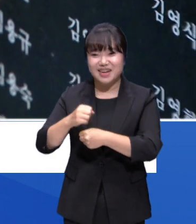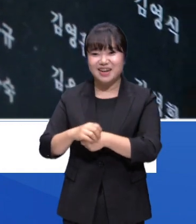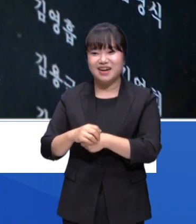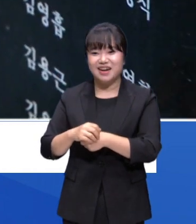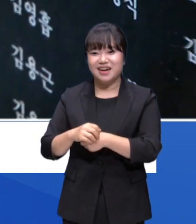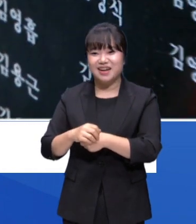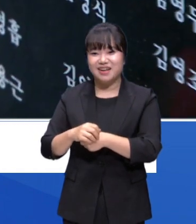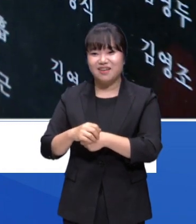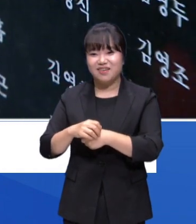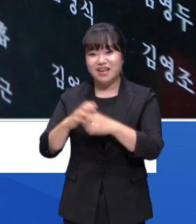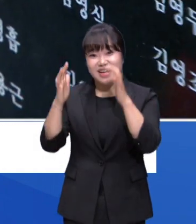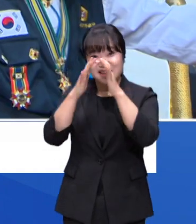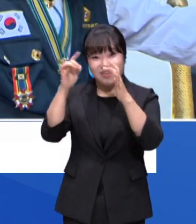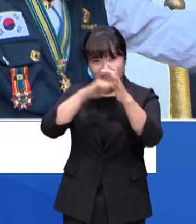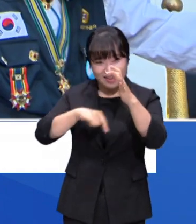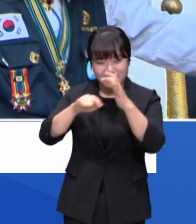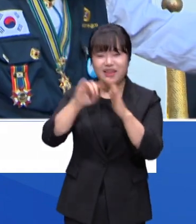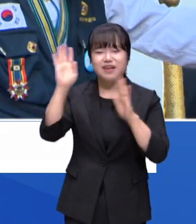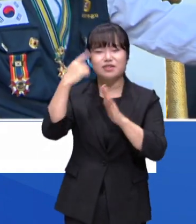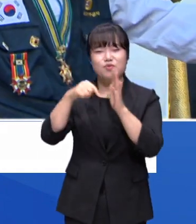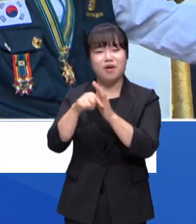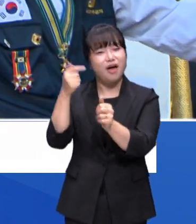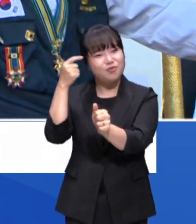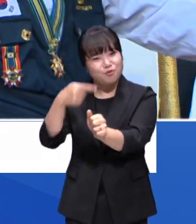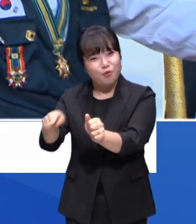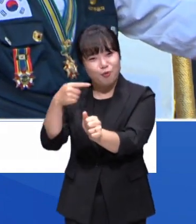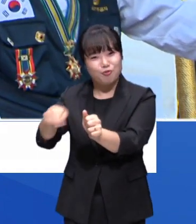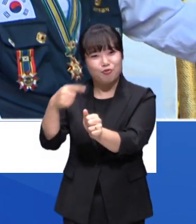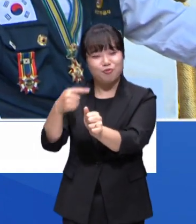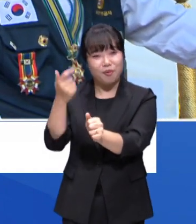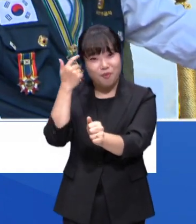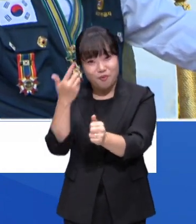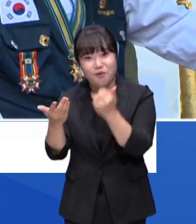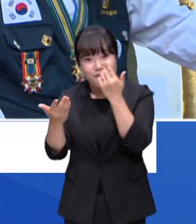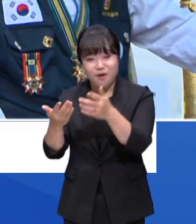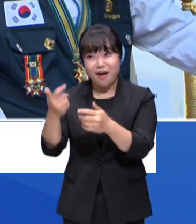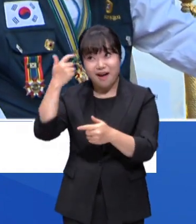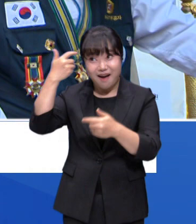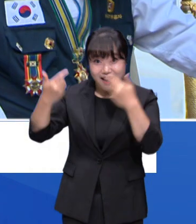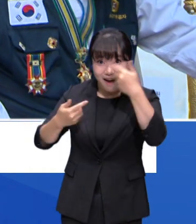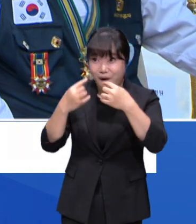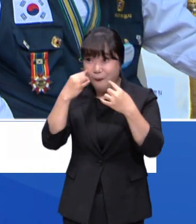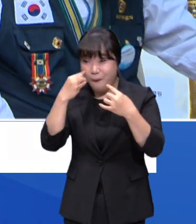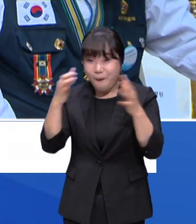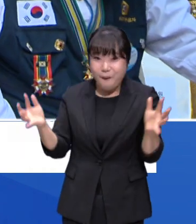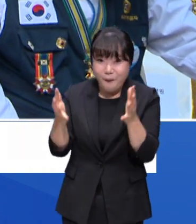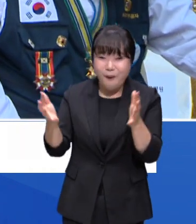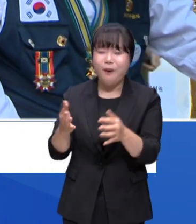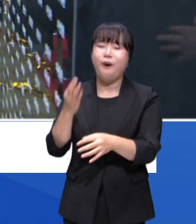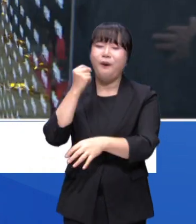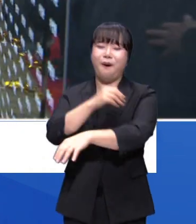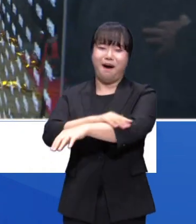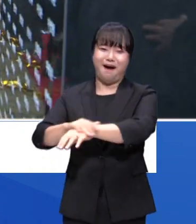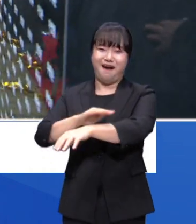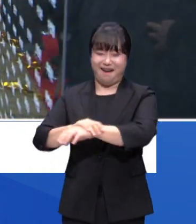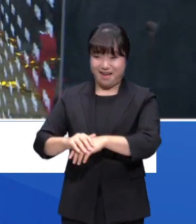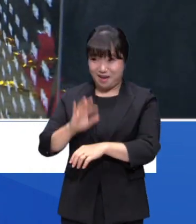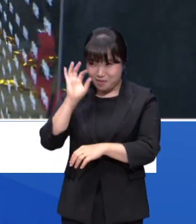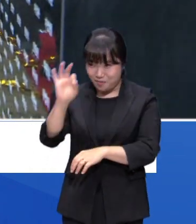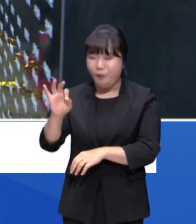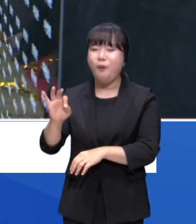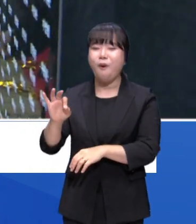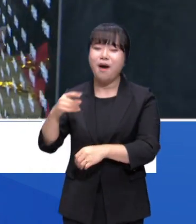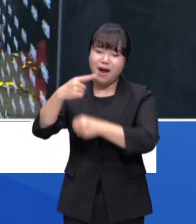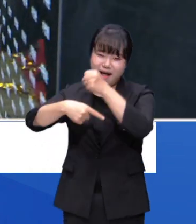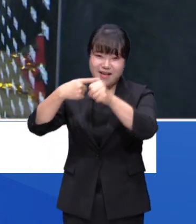주라 그런 내용이 이제 많이 네. 있었어요. 그래서 반응이 좋았네요. 반응이 좋았습니다. 네. 그래서 저희들이 이제 앞으로도 매년